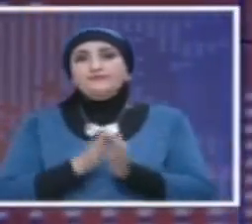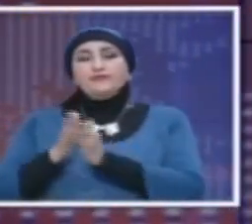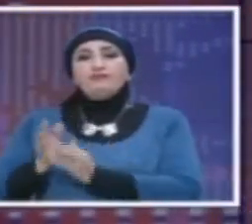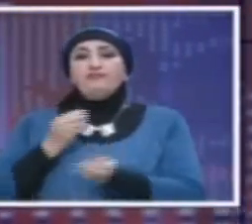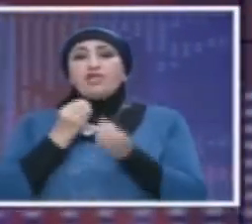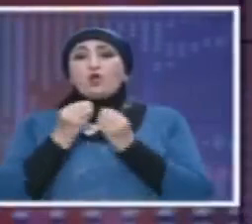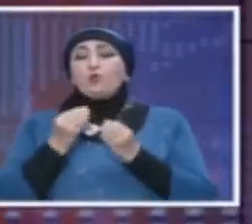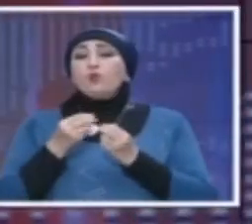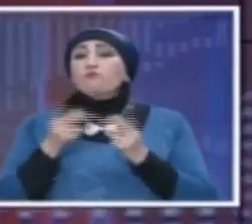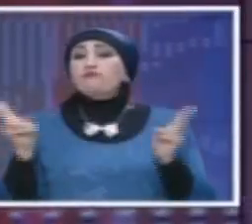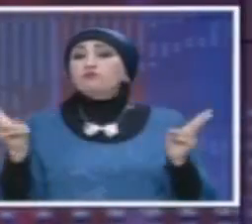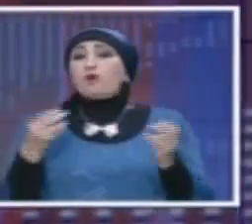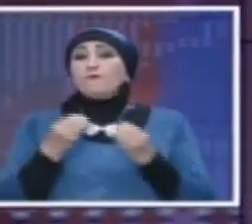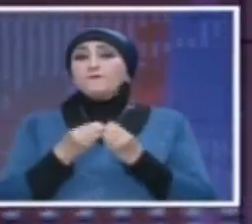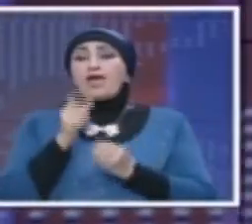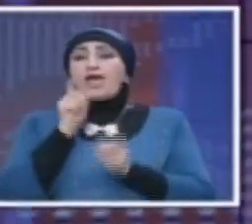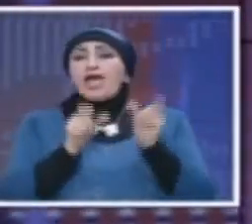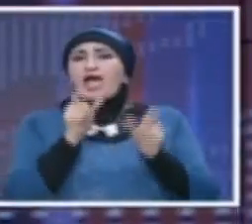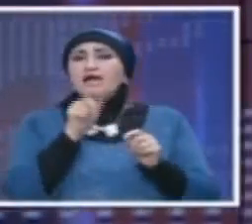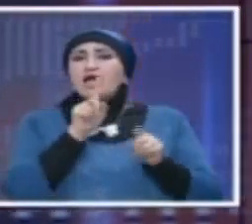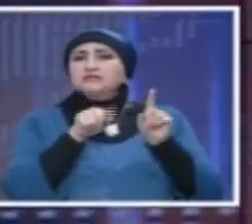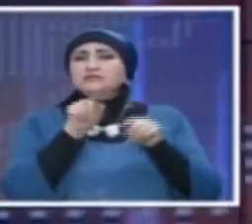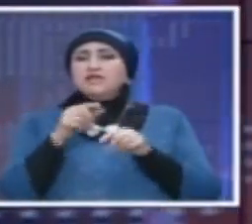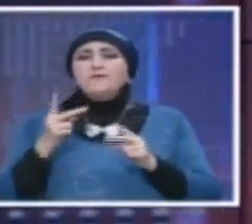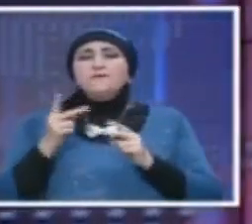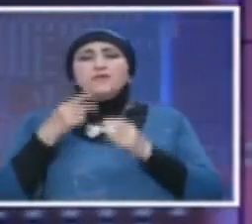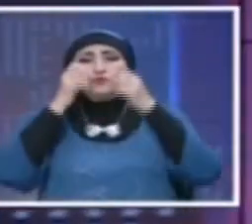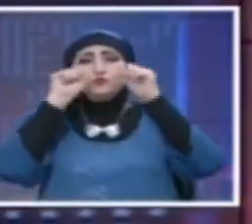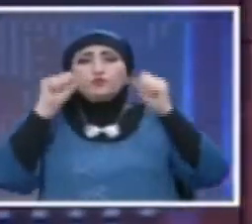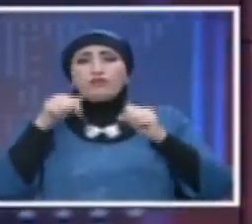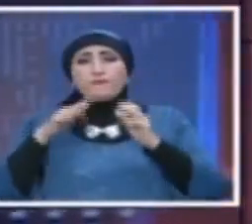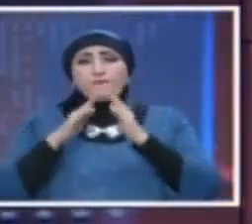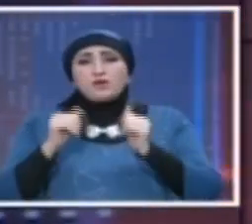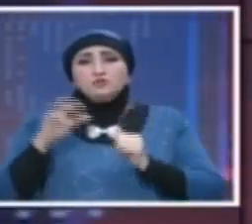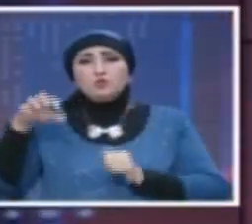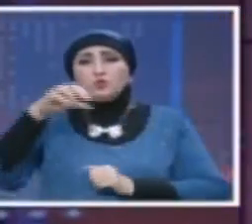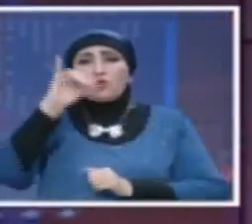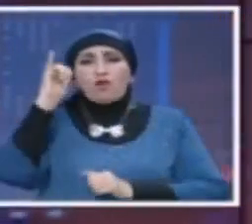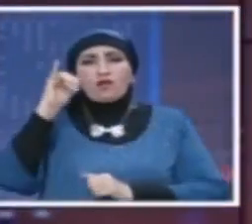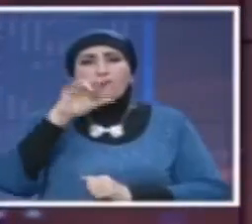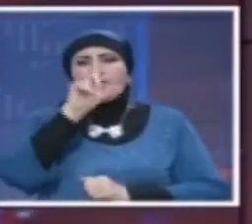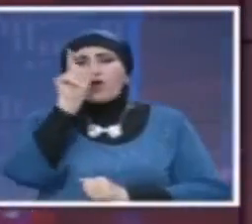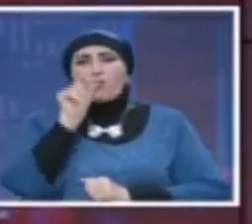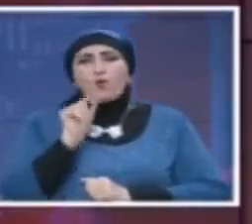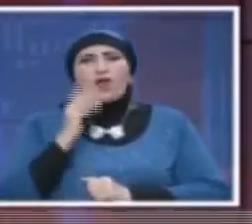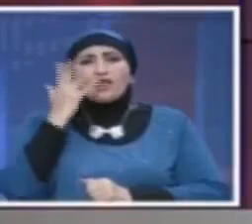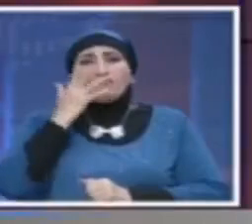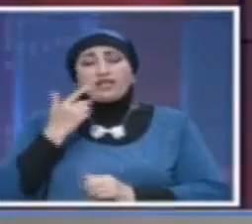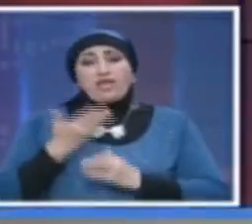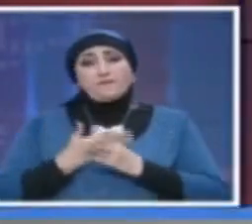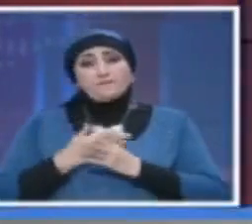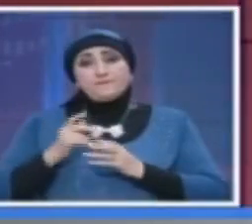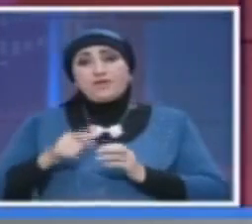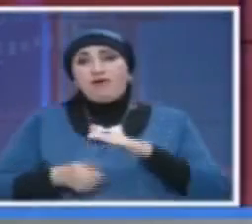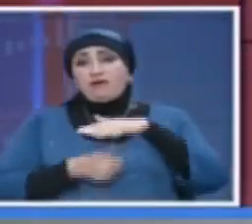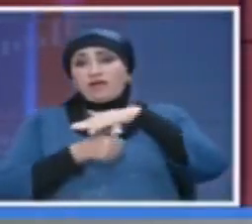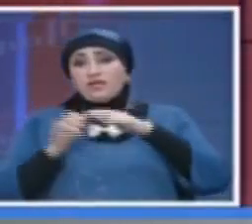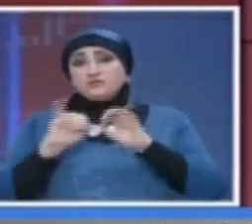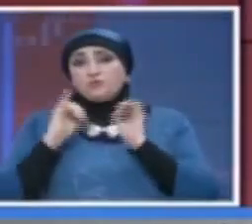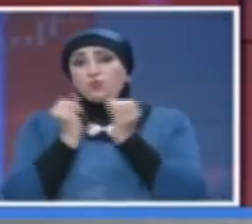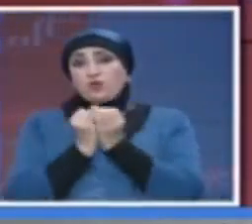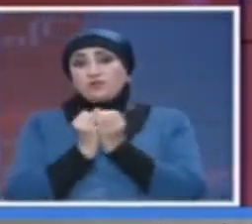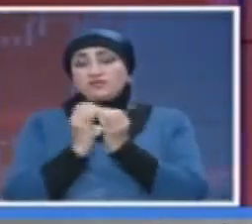وفي حوار مفتوح مع عدد من السفراء من مصر والدول العربية والإفريقية بحضور رئيس منظمة تضامن